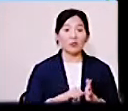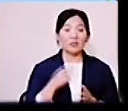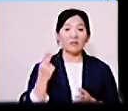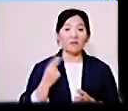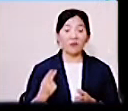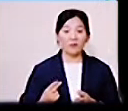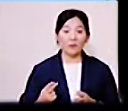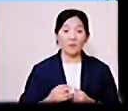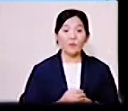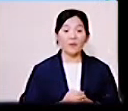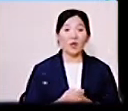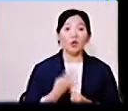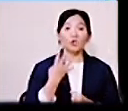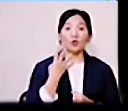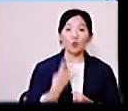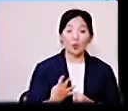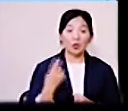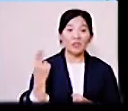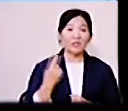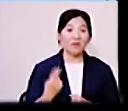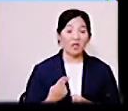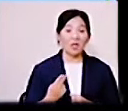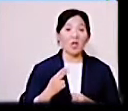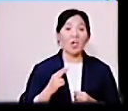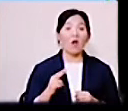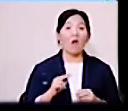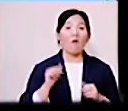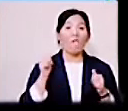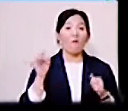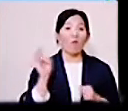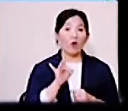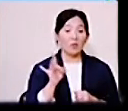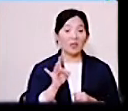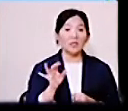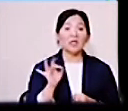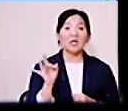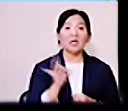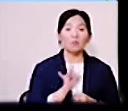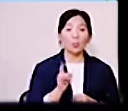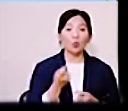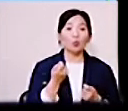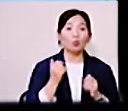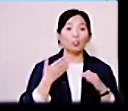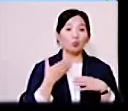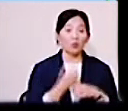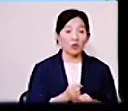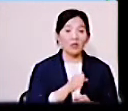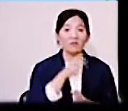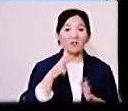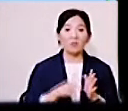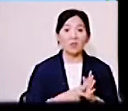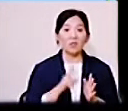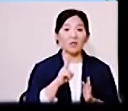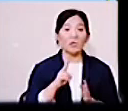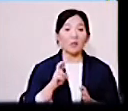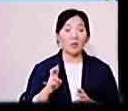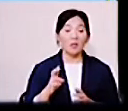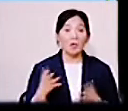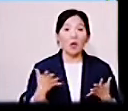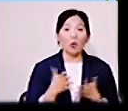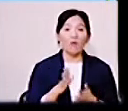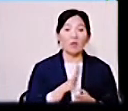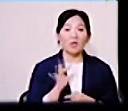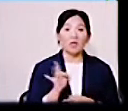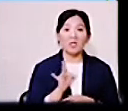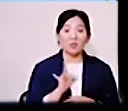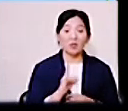256-цветного в четырехцветный формат размер уменьшился на 18 килобайт. Каков был